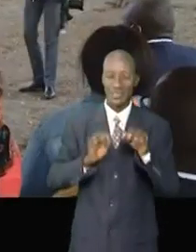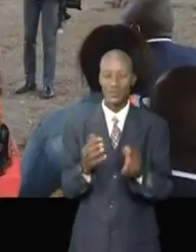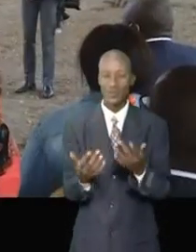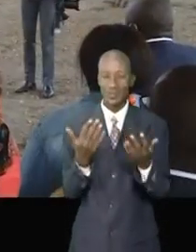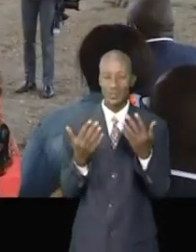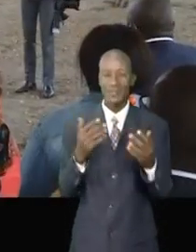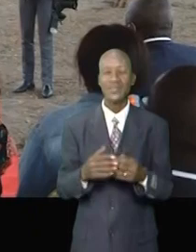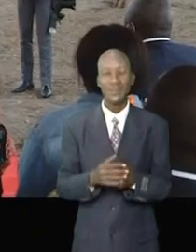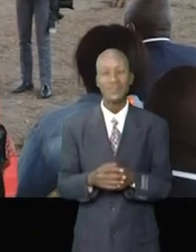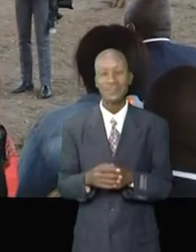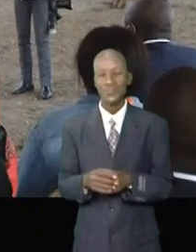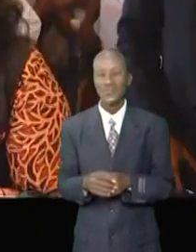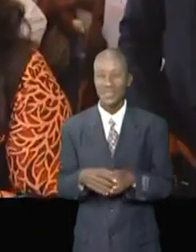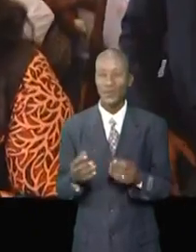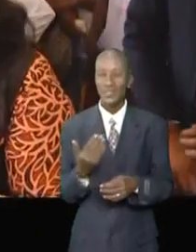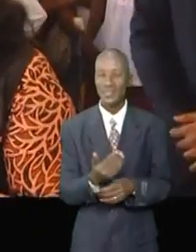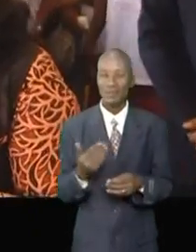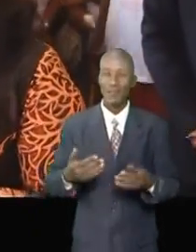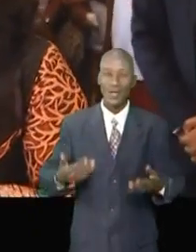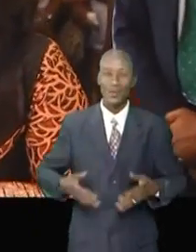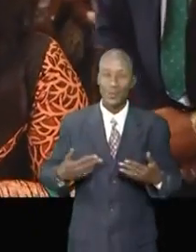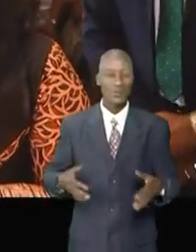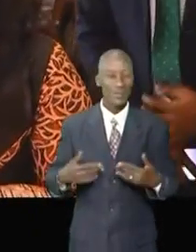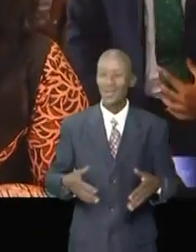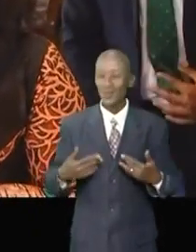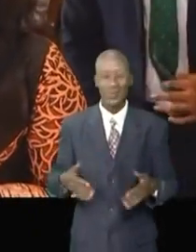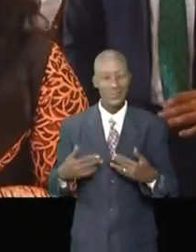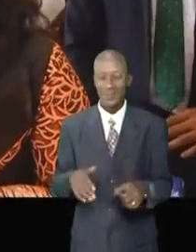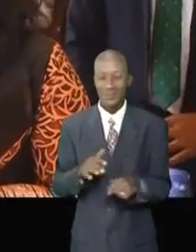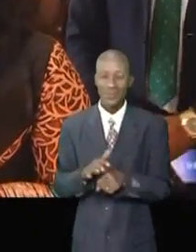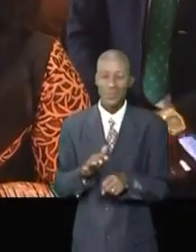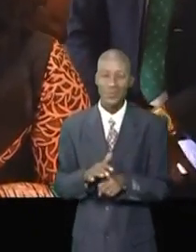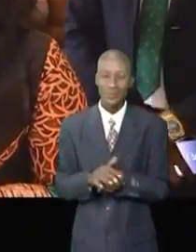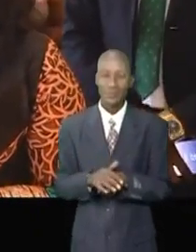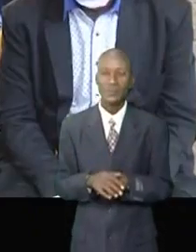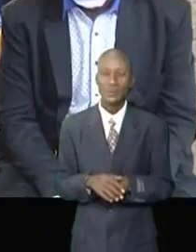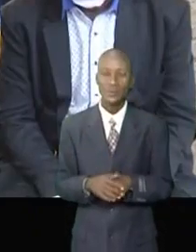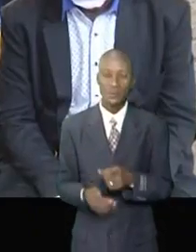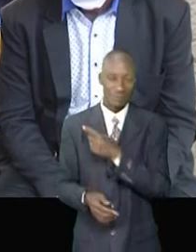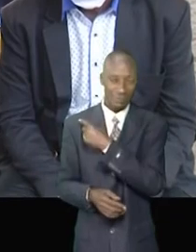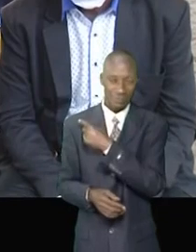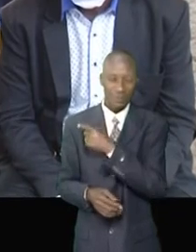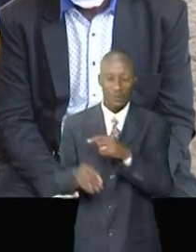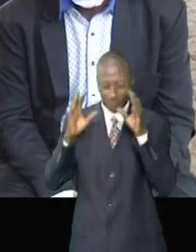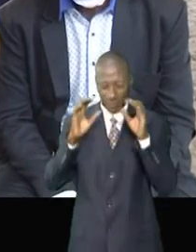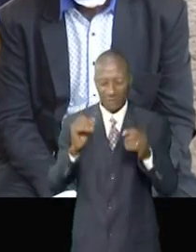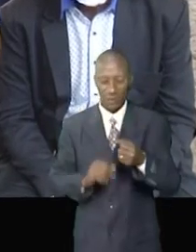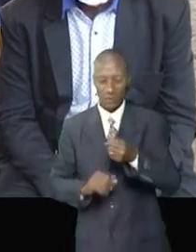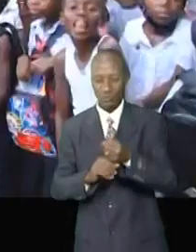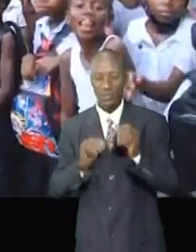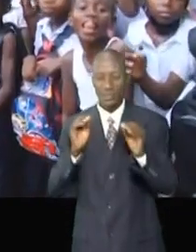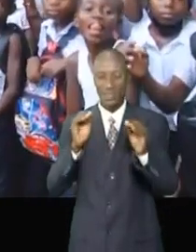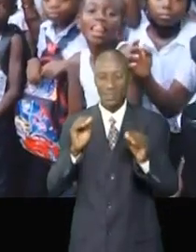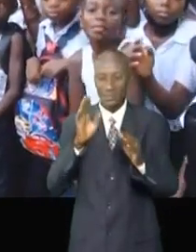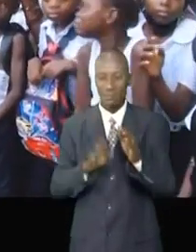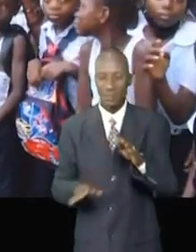hydrocarbures. Getty Panou Panou, qui soutient l'effectivité de la gratuité de l'enseignement de base en RDC, estime que cette réforme va de pair